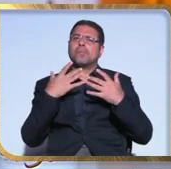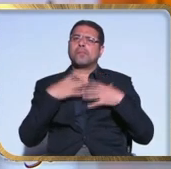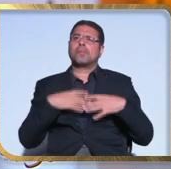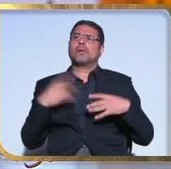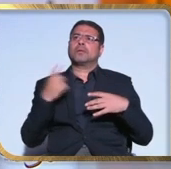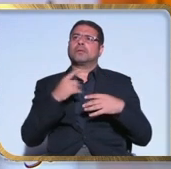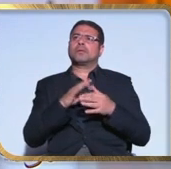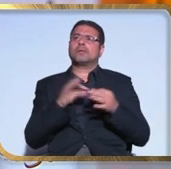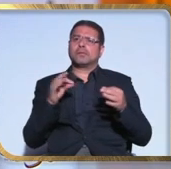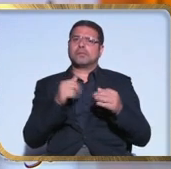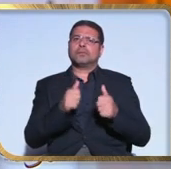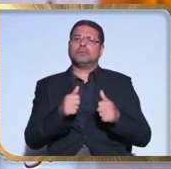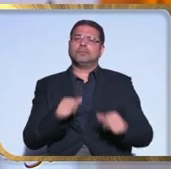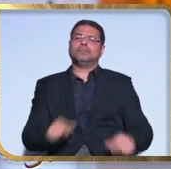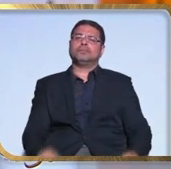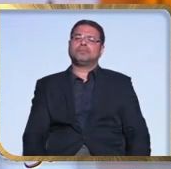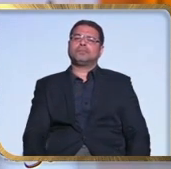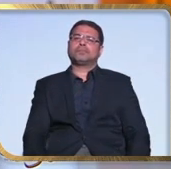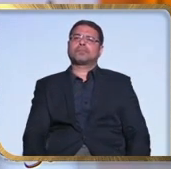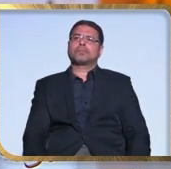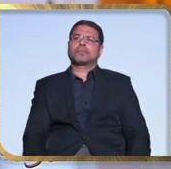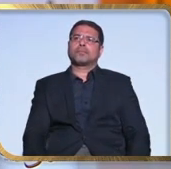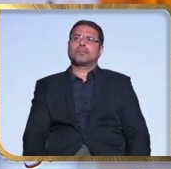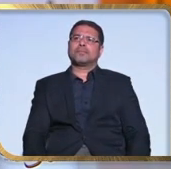عادي طيب حاضر